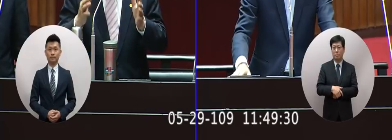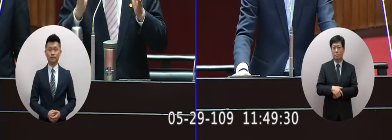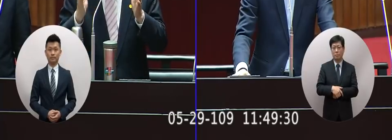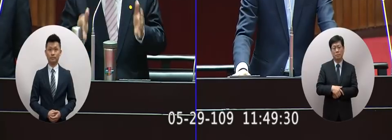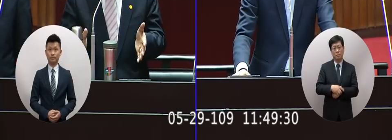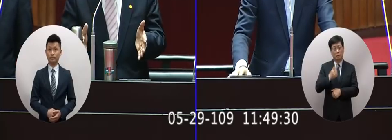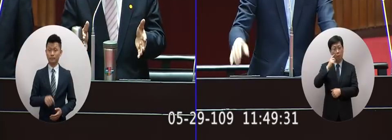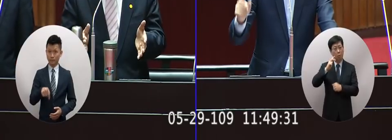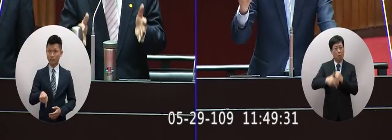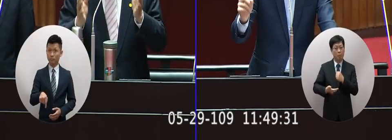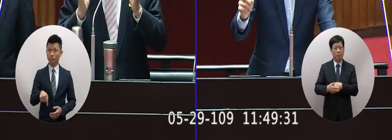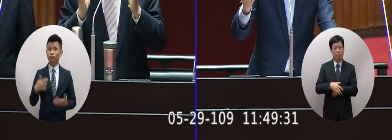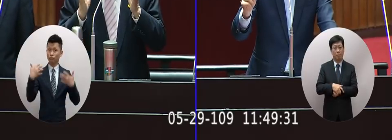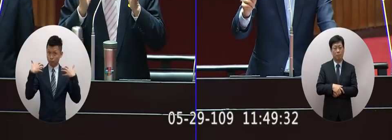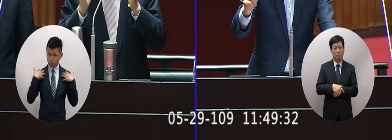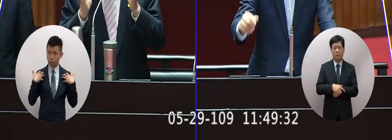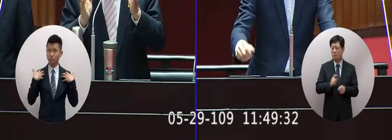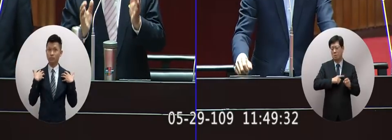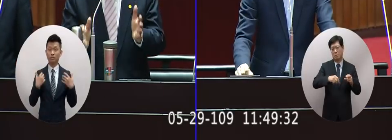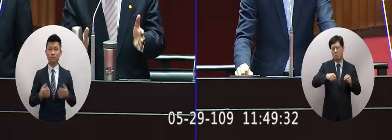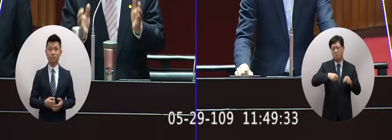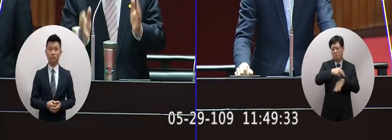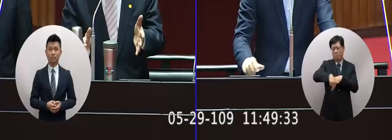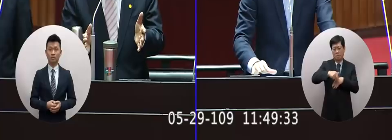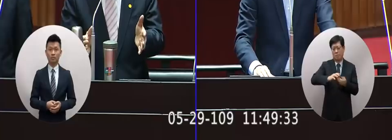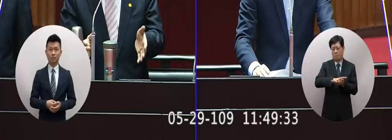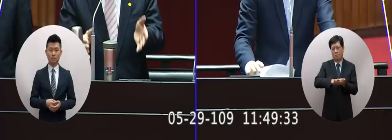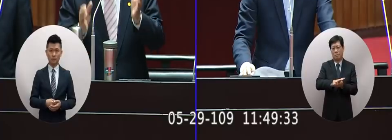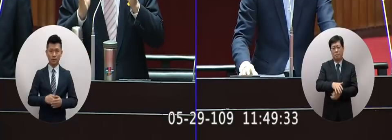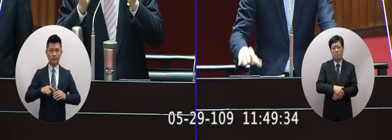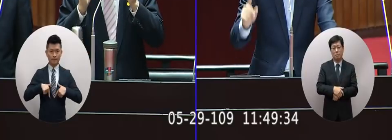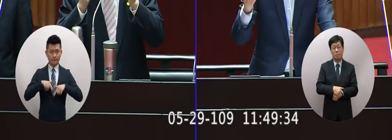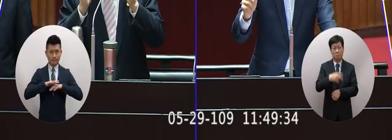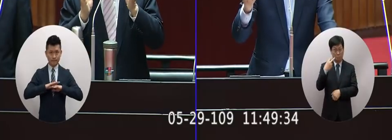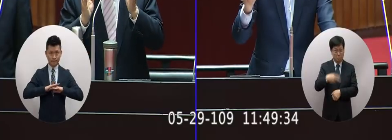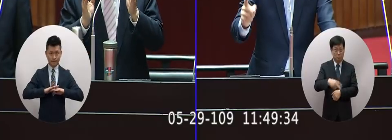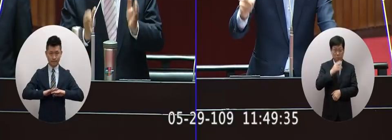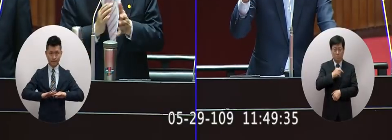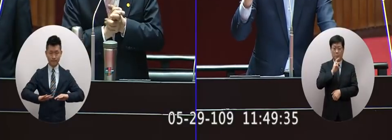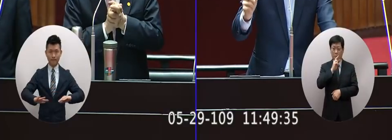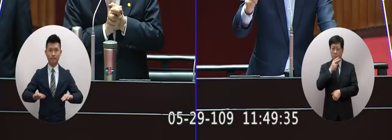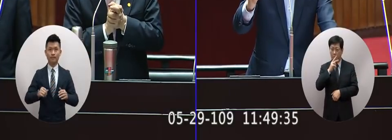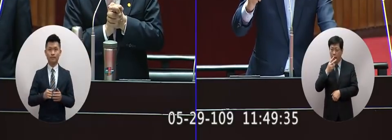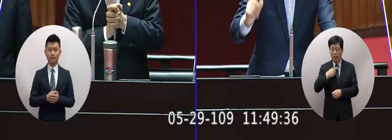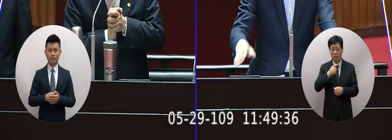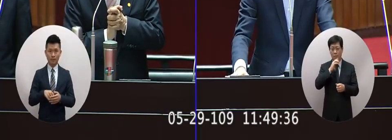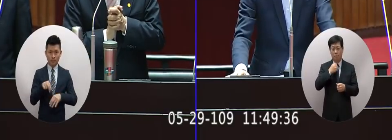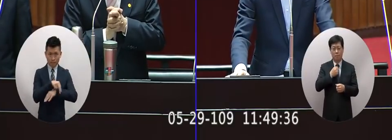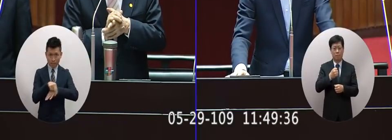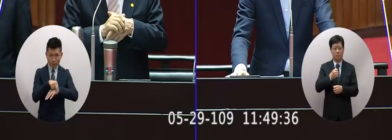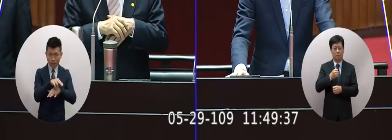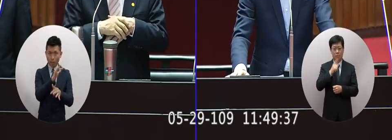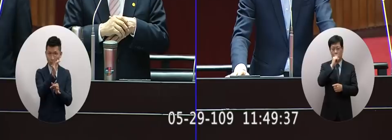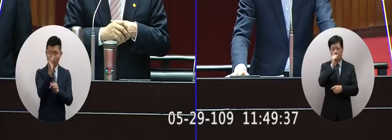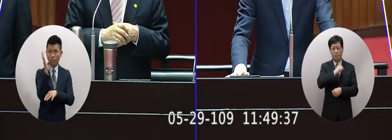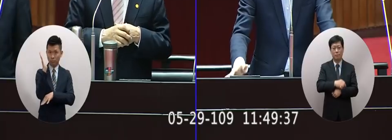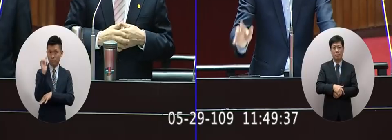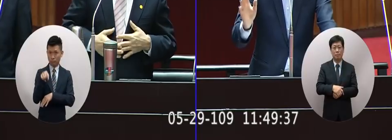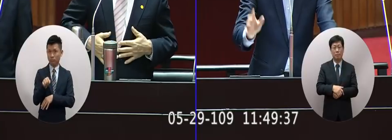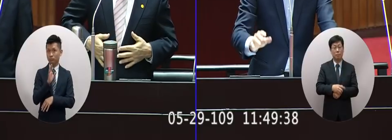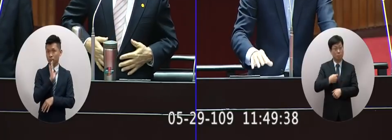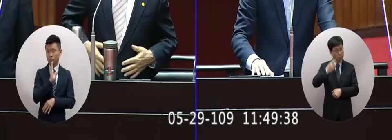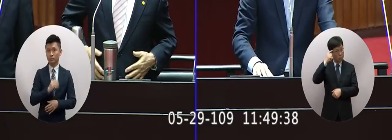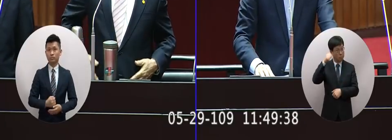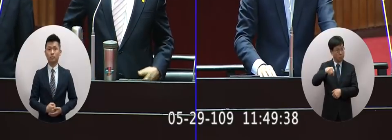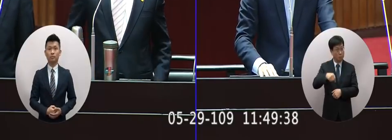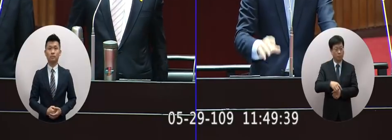民意， 很负责， 毫无规划， 沉着， 而且一改再改，招性立改的政府。我